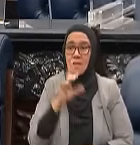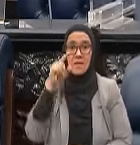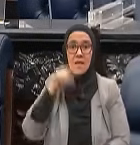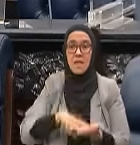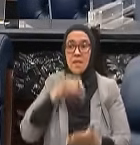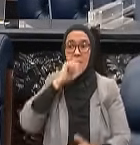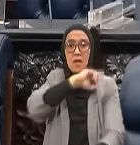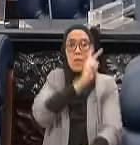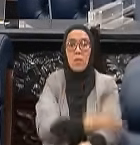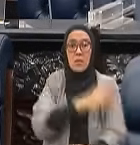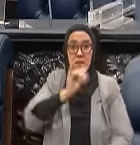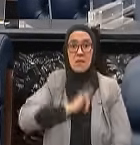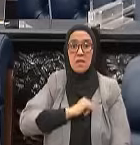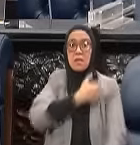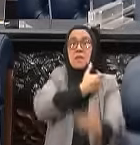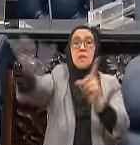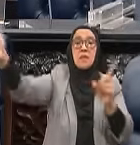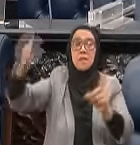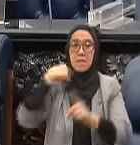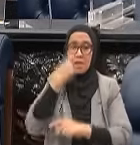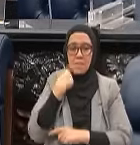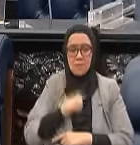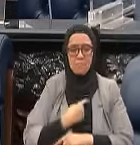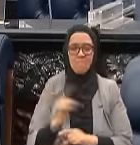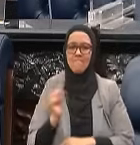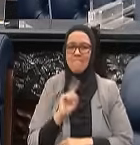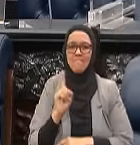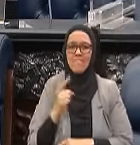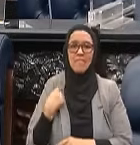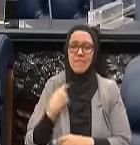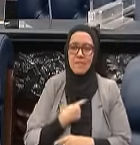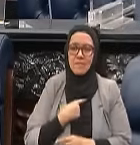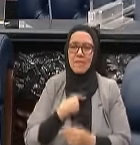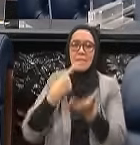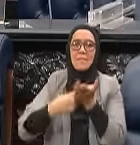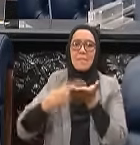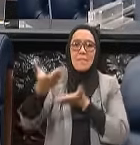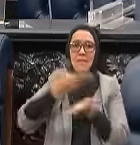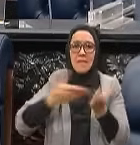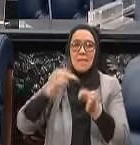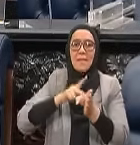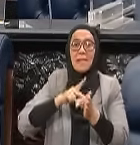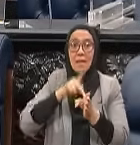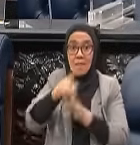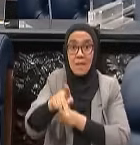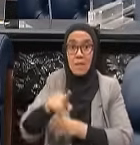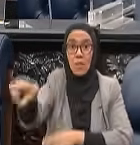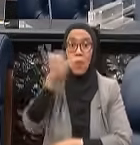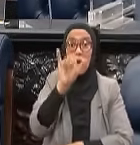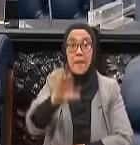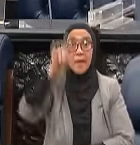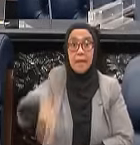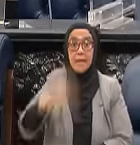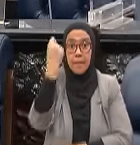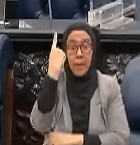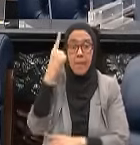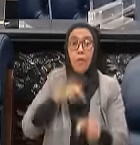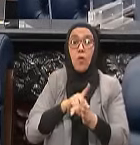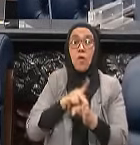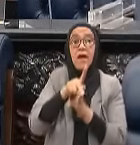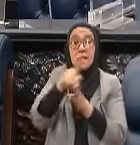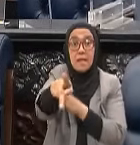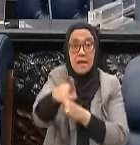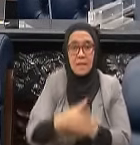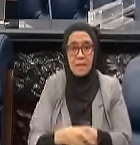fase Saya mau chat siapa kita berbincang secara profesional Ini muka saya